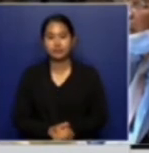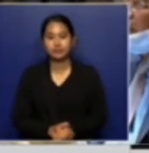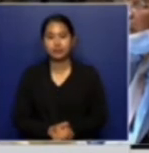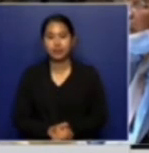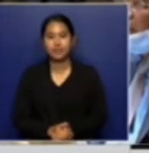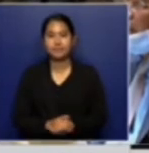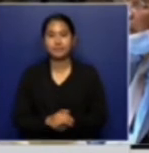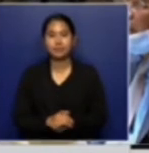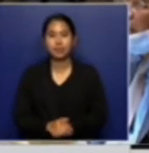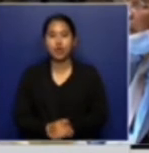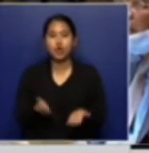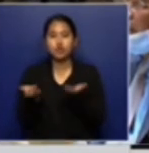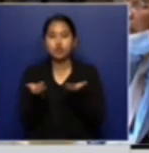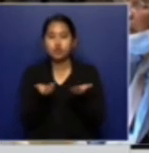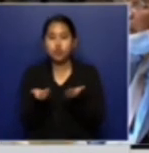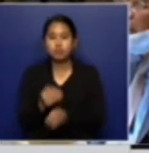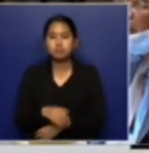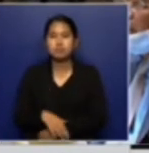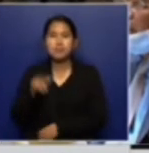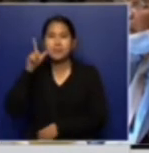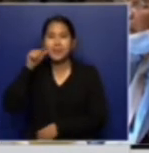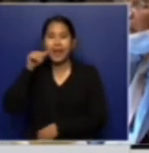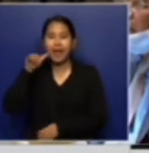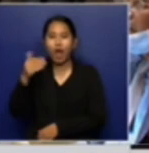ธุ์ลูกไปขอเงินแม่ครับท่านประธานครับ